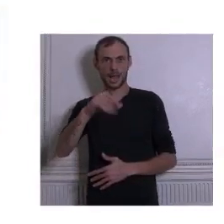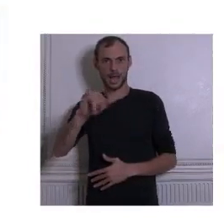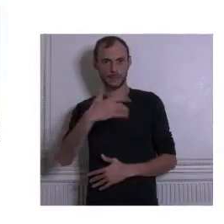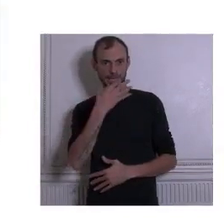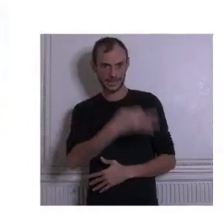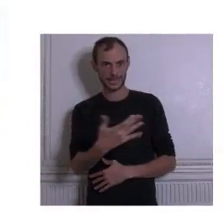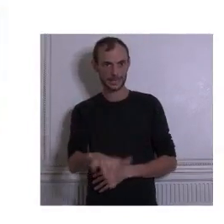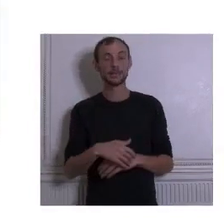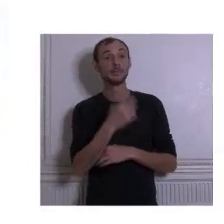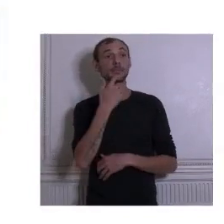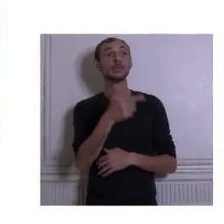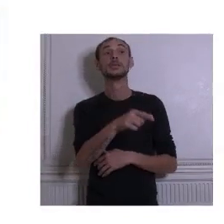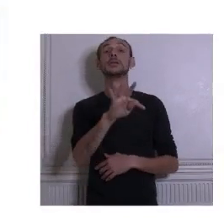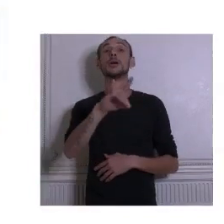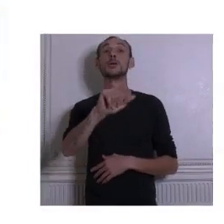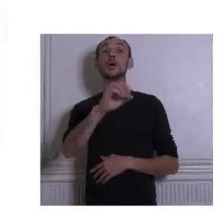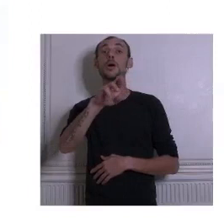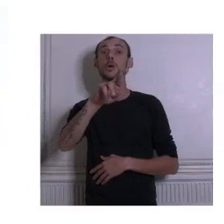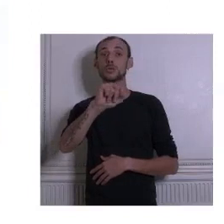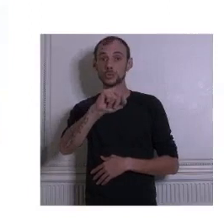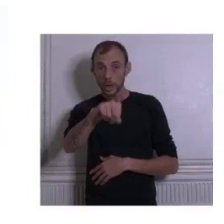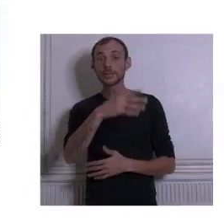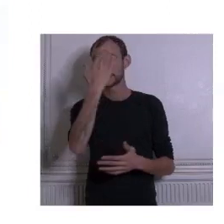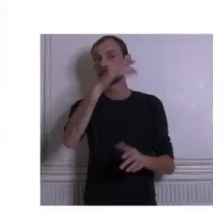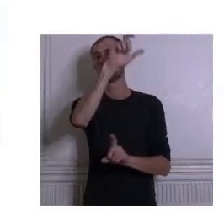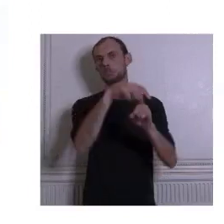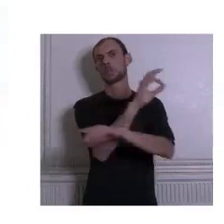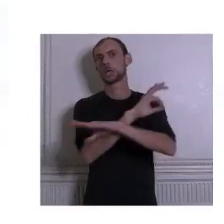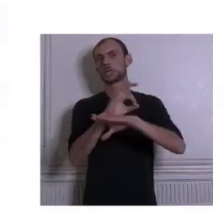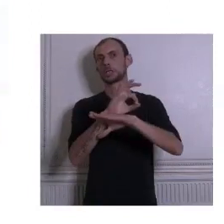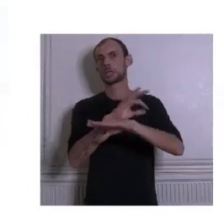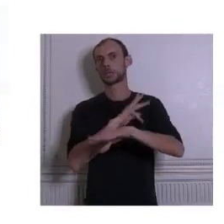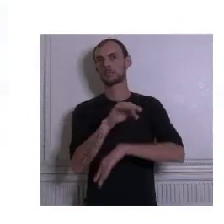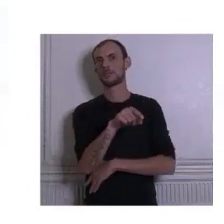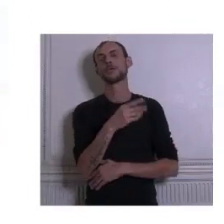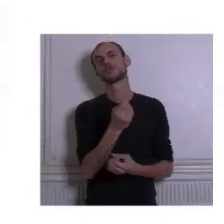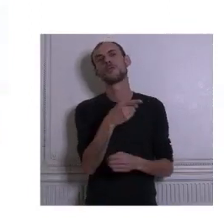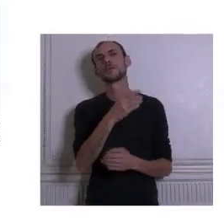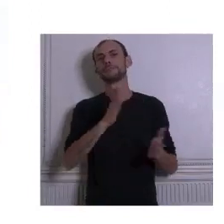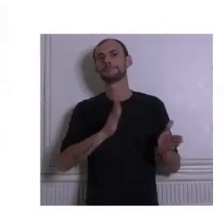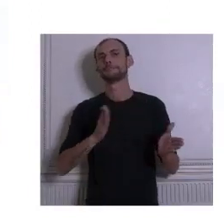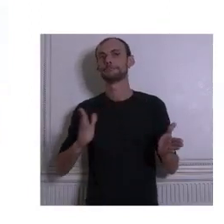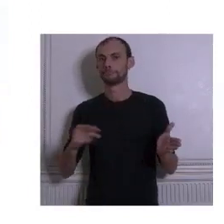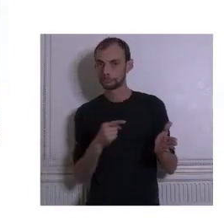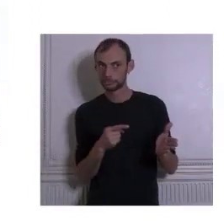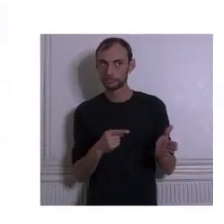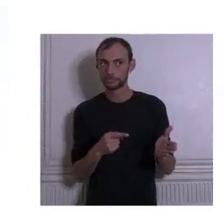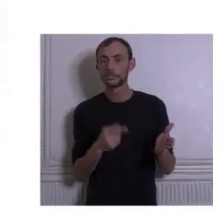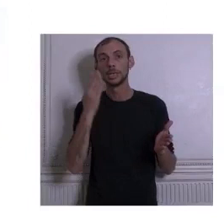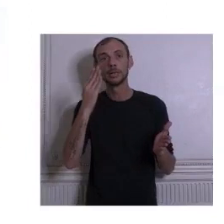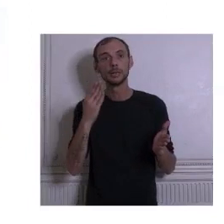qu'au début de ce mandat, vous étiez deux groupes. Vous en formez désormais trois, avec M. Joliot et Mme Kellier, qui étaient dans un